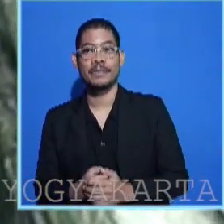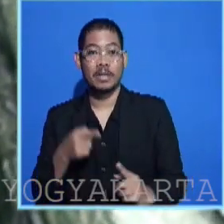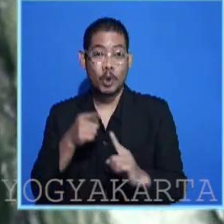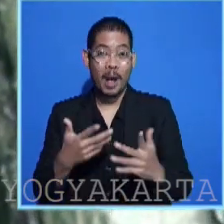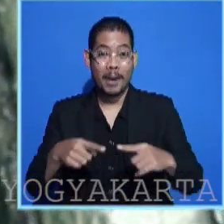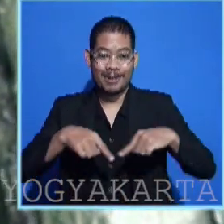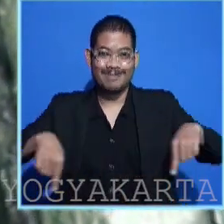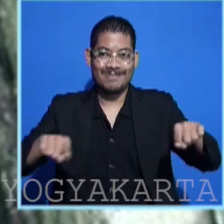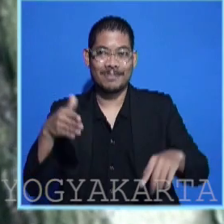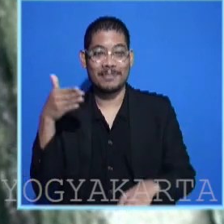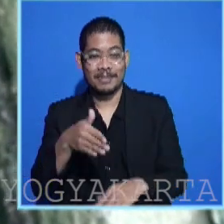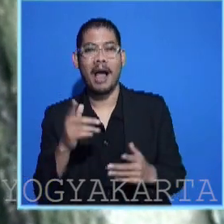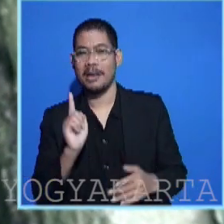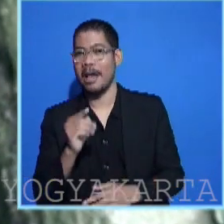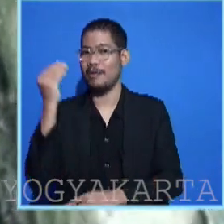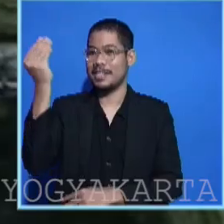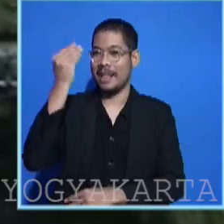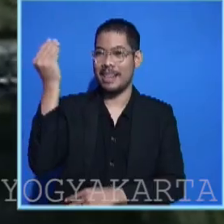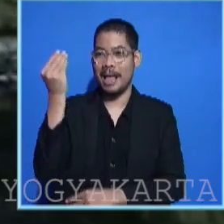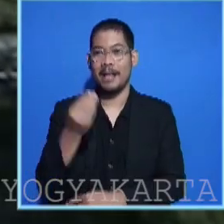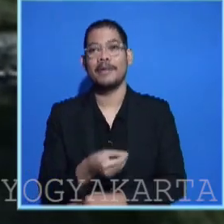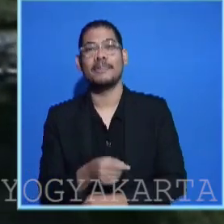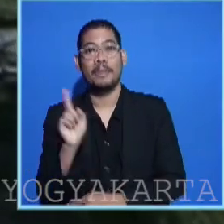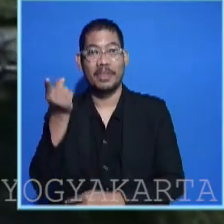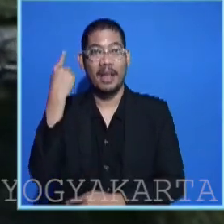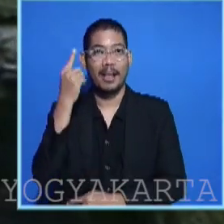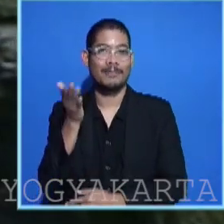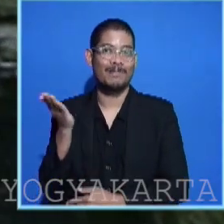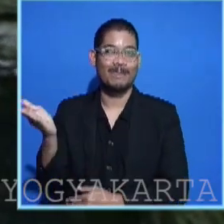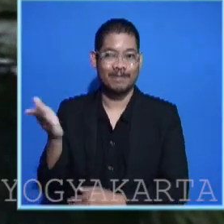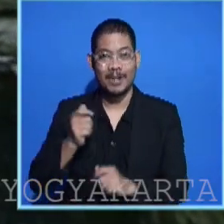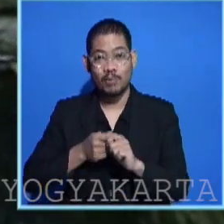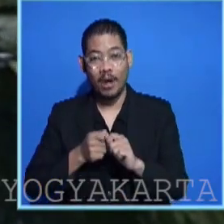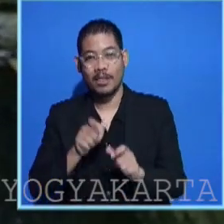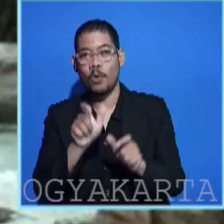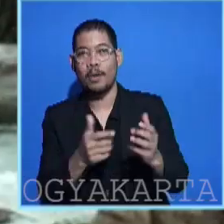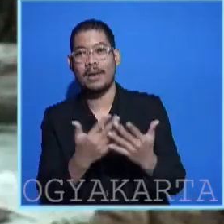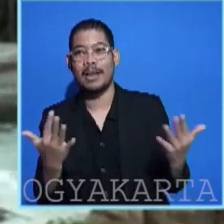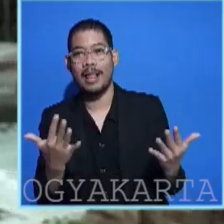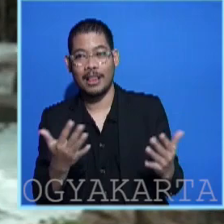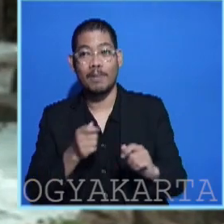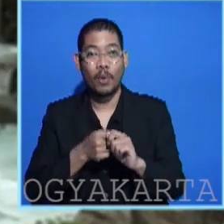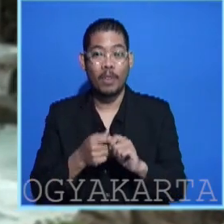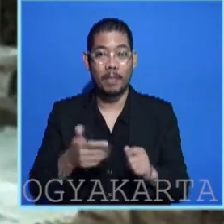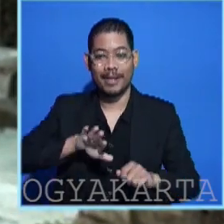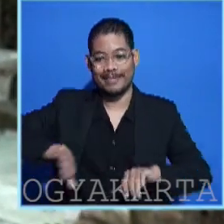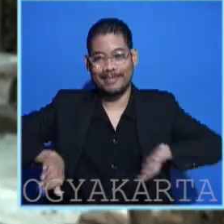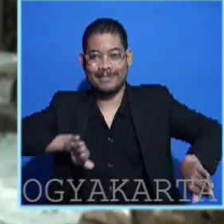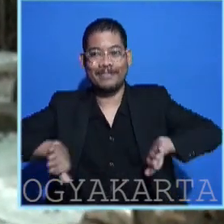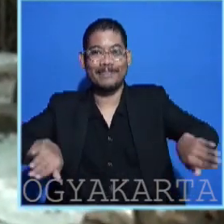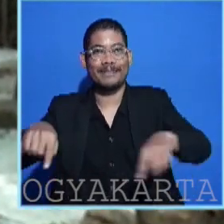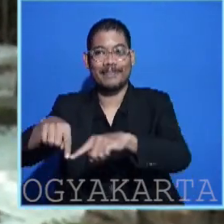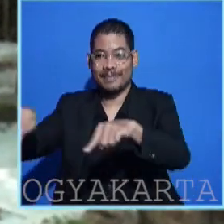cucugan wisoto awit saking meniko pemerintah Sinan kuyung warganing masyarakat Ugi sampun dan dosi sakkiwo tengening Sendang